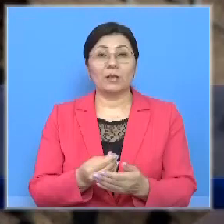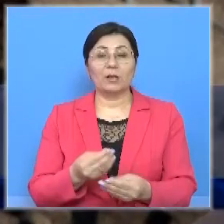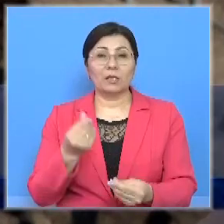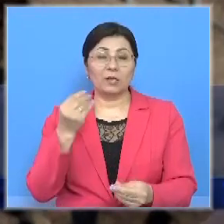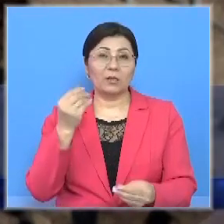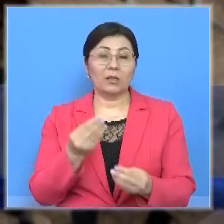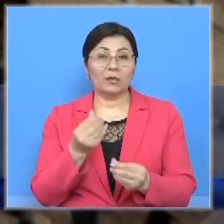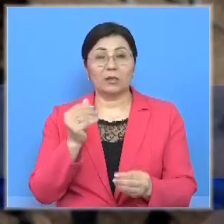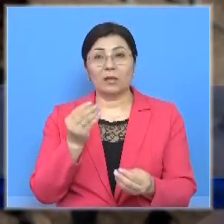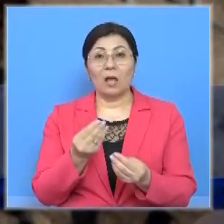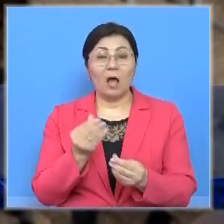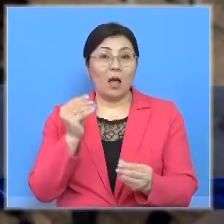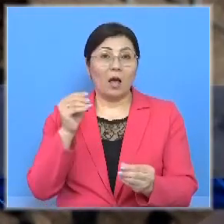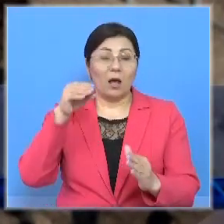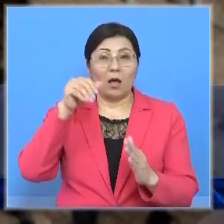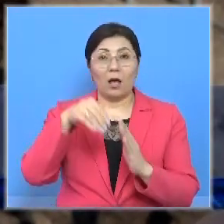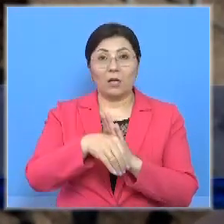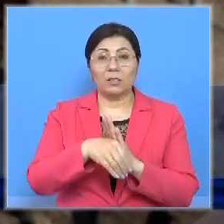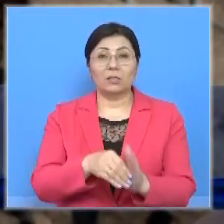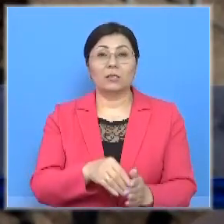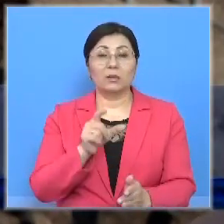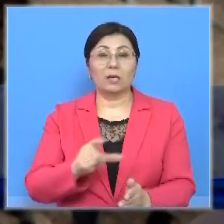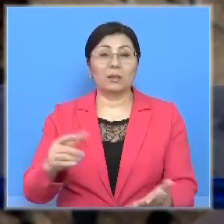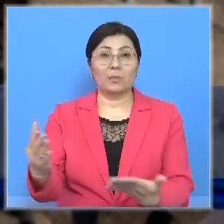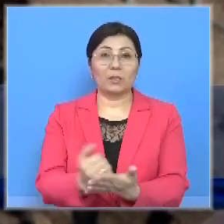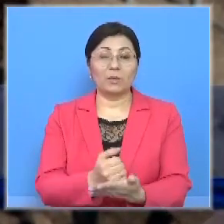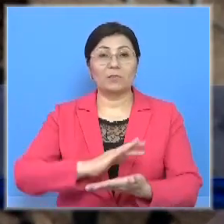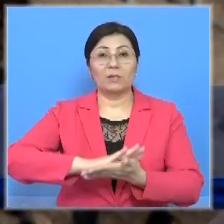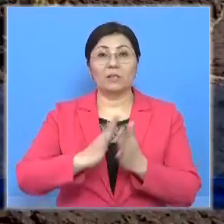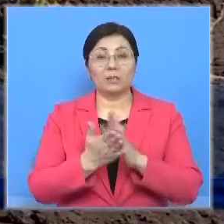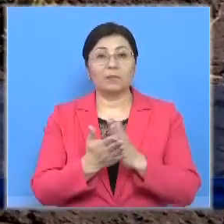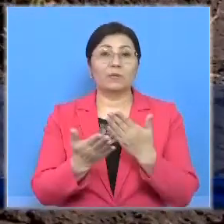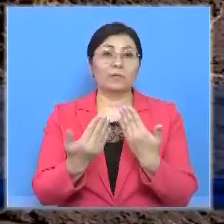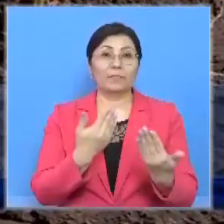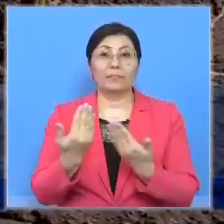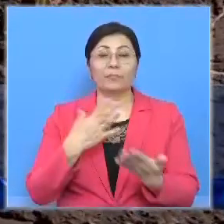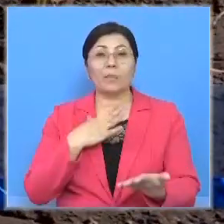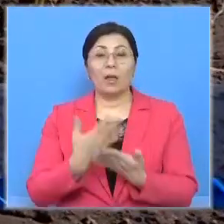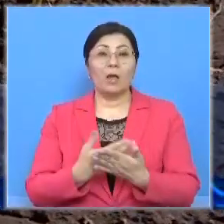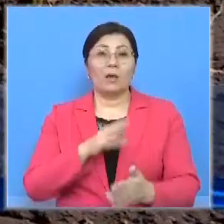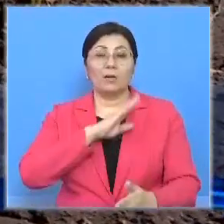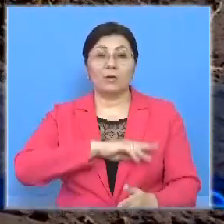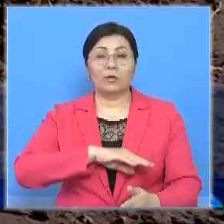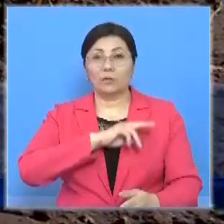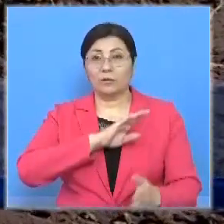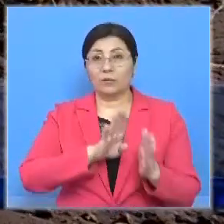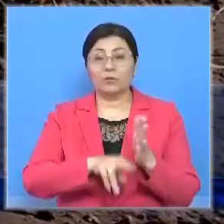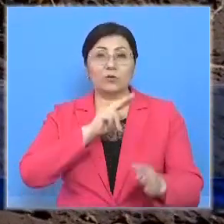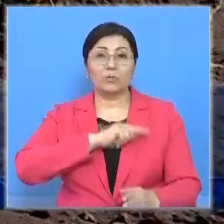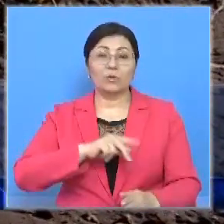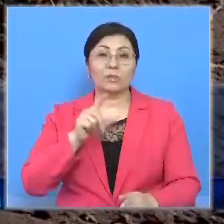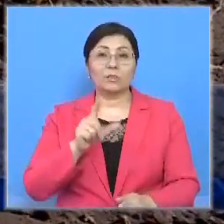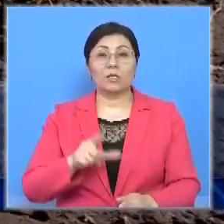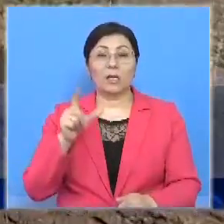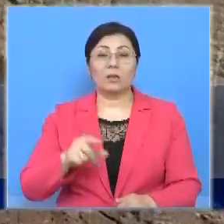жақтан бірге жұмыс жасайық деген сол кісілермен қазір келіссөздер жүргізіп жатырмыз. Жобаның мақсаты жұмыссыз ауылдықтарды еңбекке тартуған